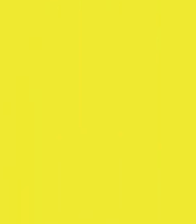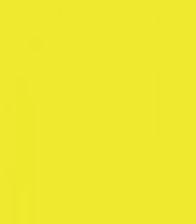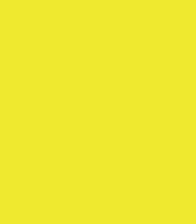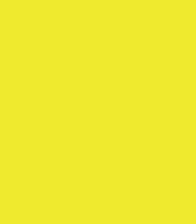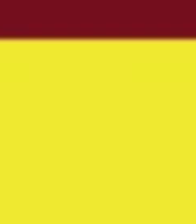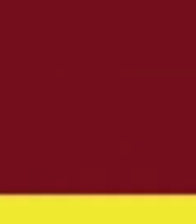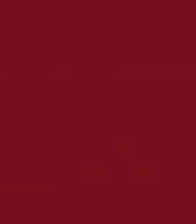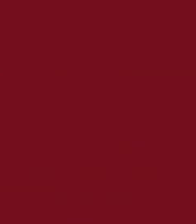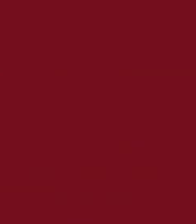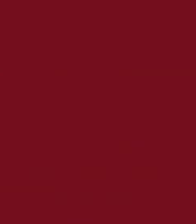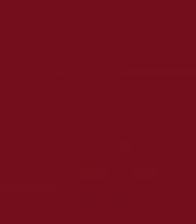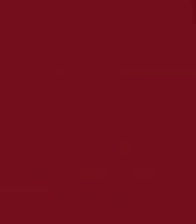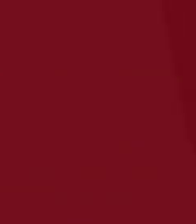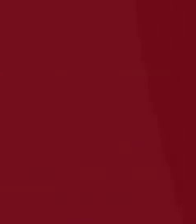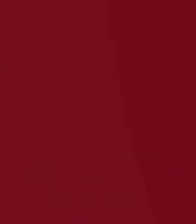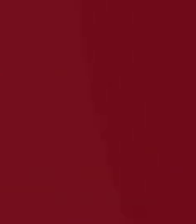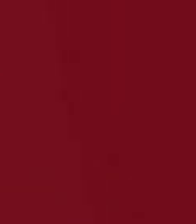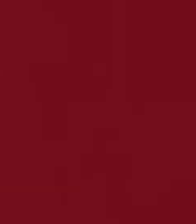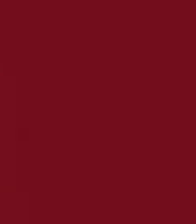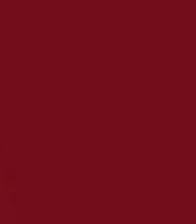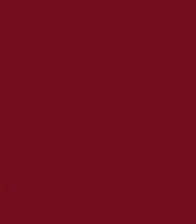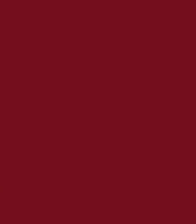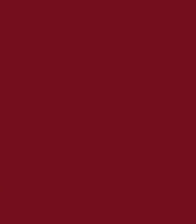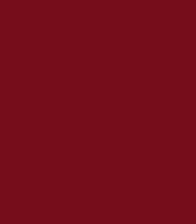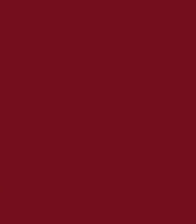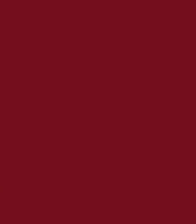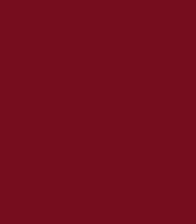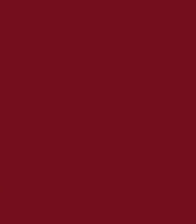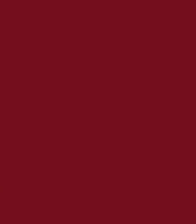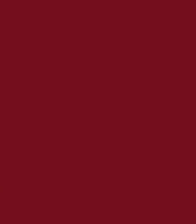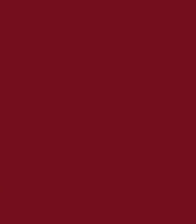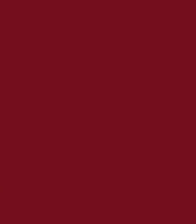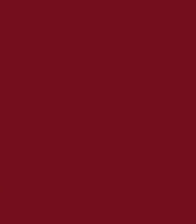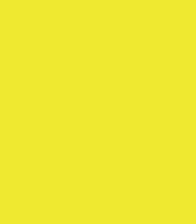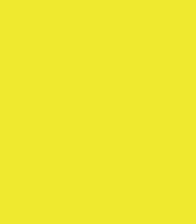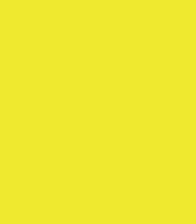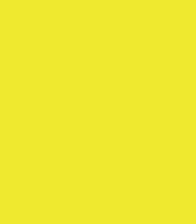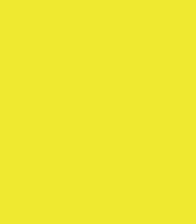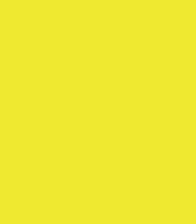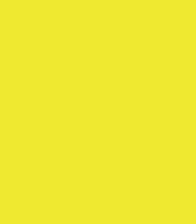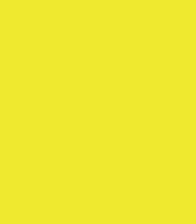14. По Херсону вночі плюс 2, плюс 4, вдень 12-14 градусів тепла.